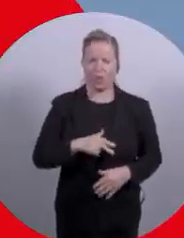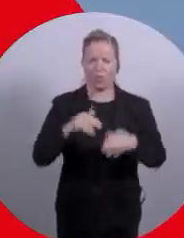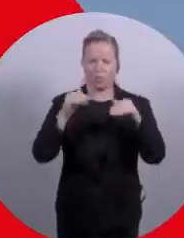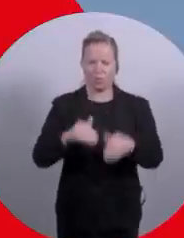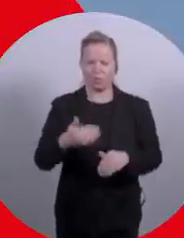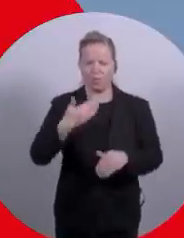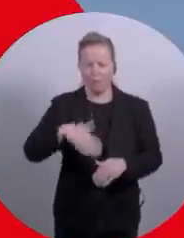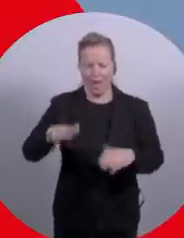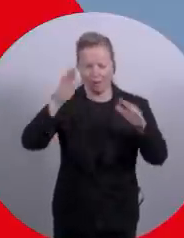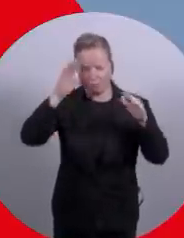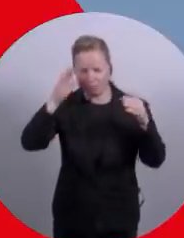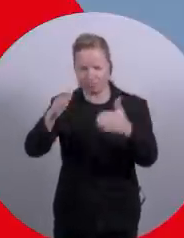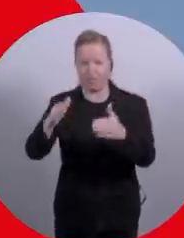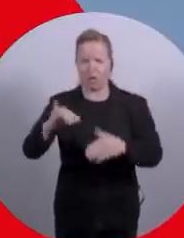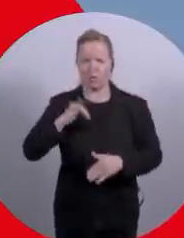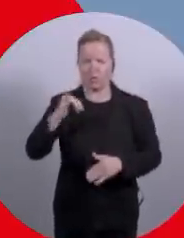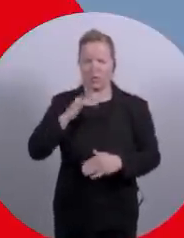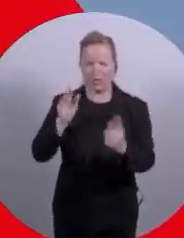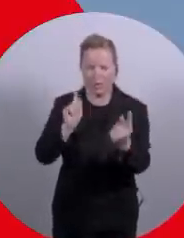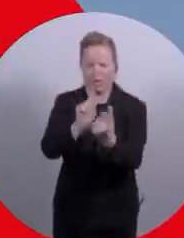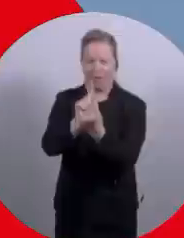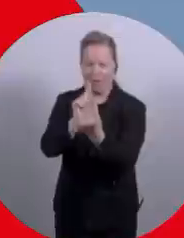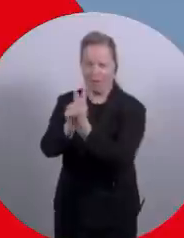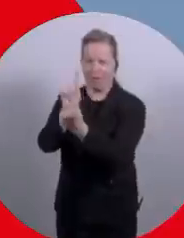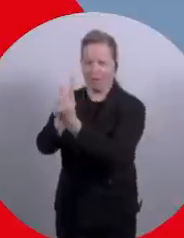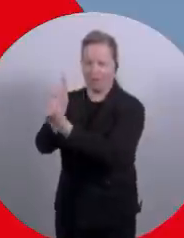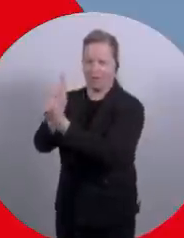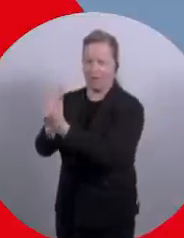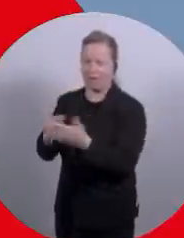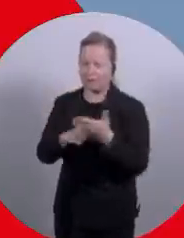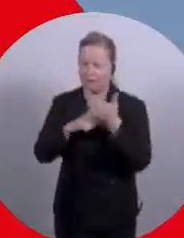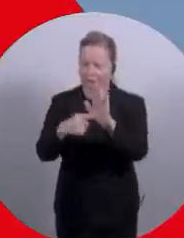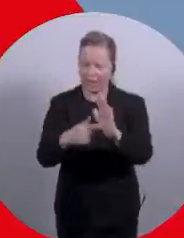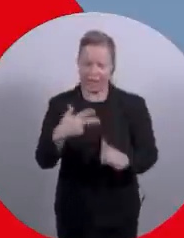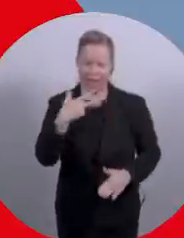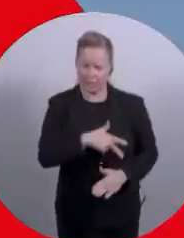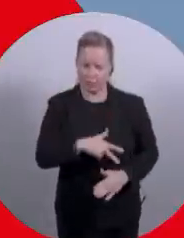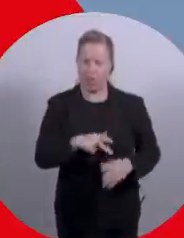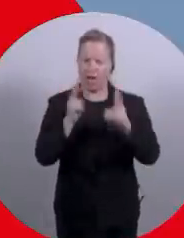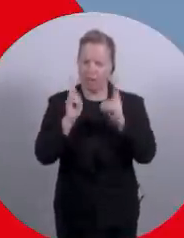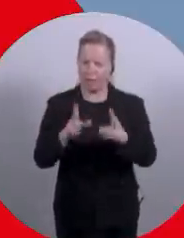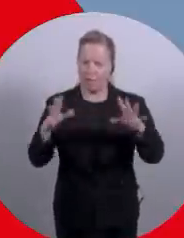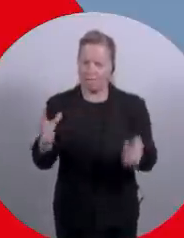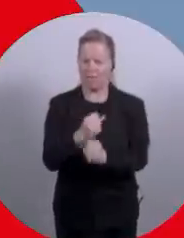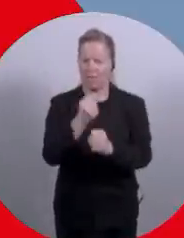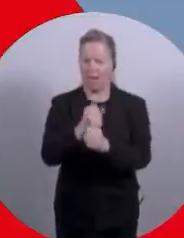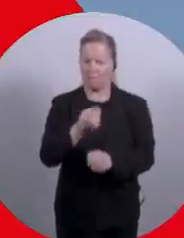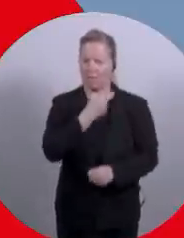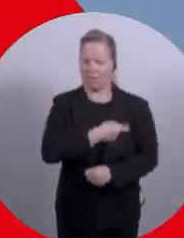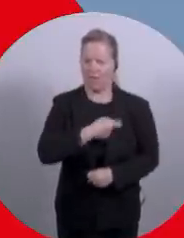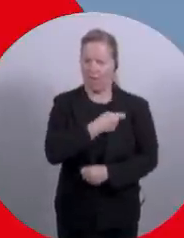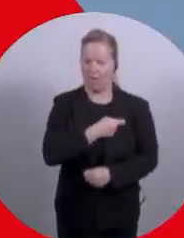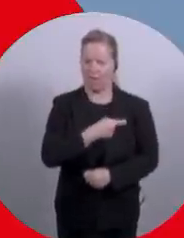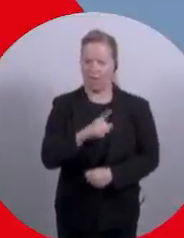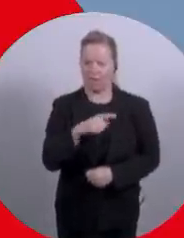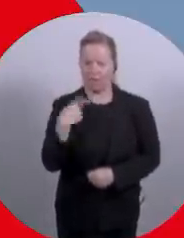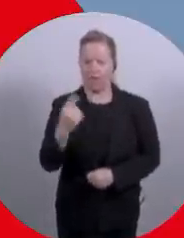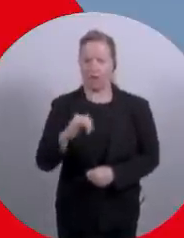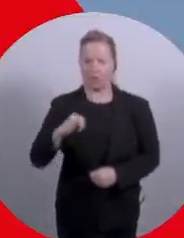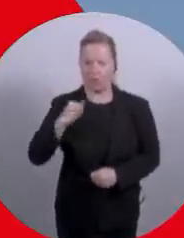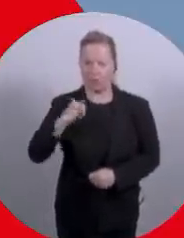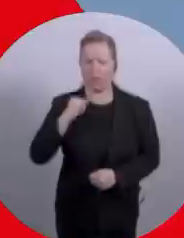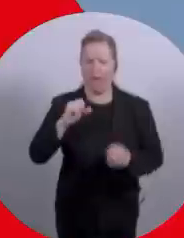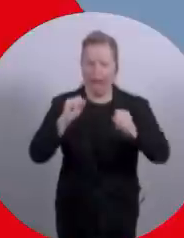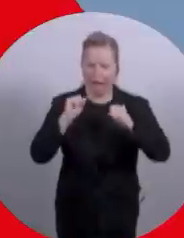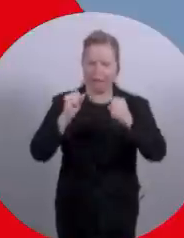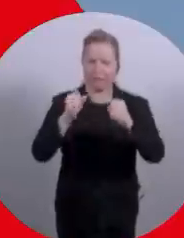auf die Jugend zugehen und zeigen dass sie SPÖ eine mitmachtpartei sein kann und dass wir Jugendliche AktivistInnen die